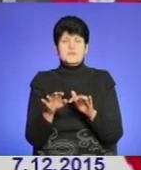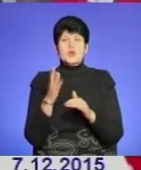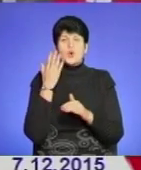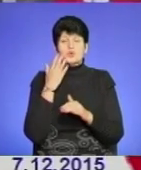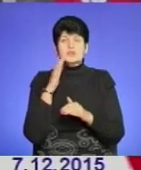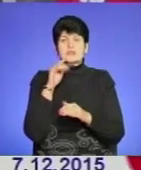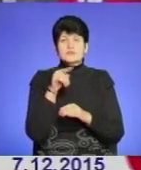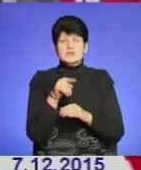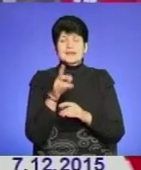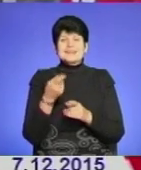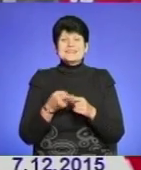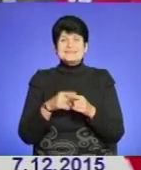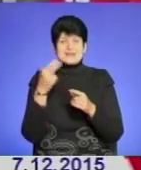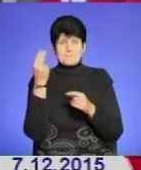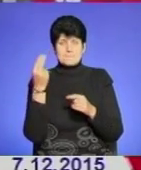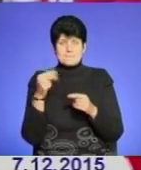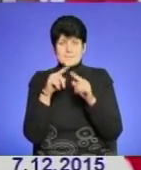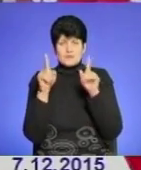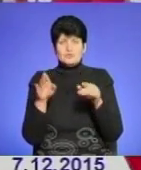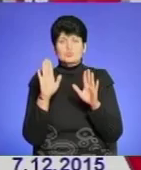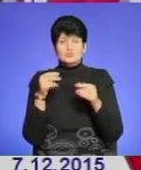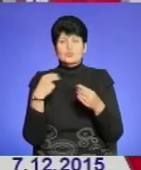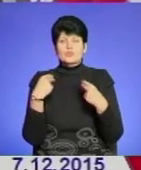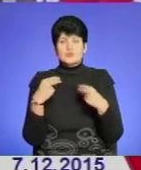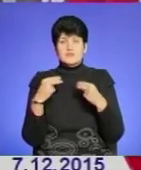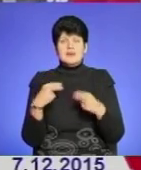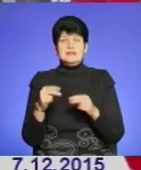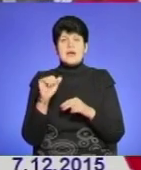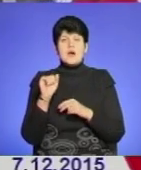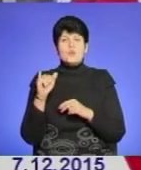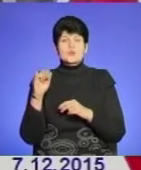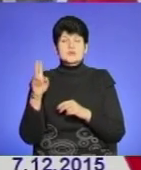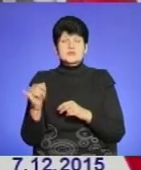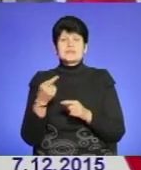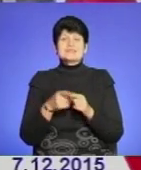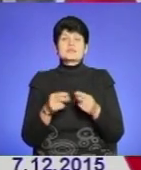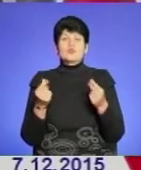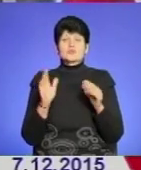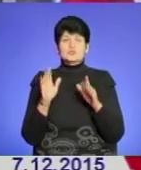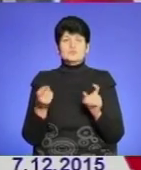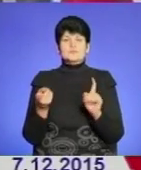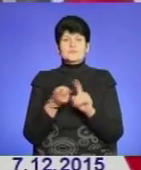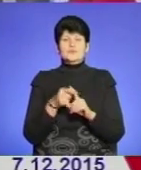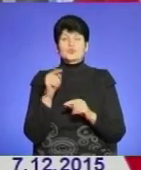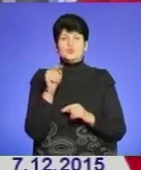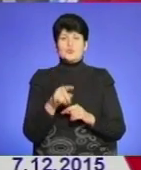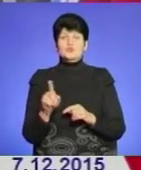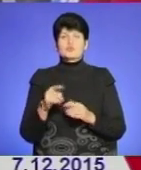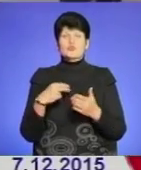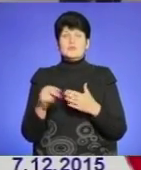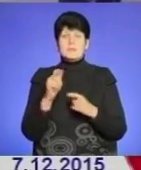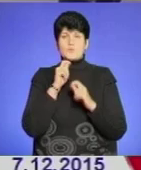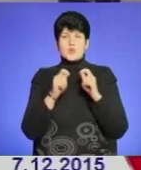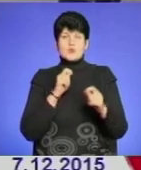вони ці малюнки будуть куплятися на аукціоні в соцмережах, і також ці кошти будуть залучені для того, щоб купити